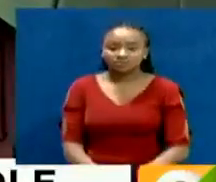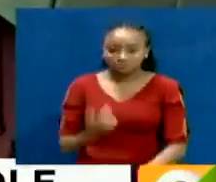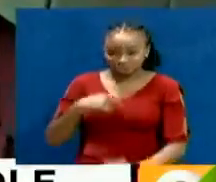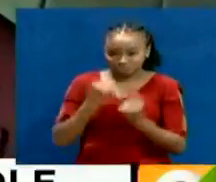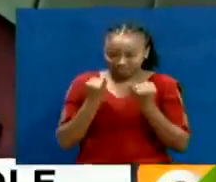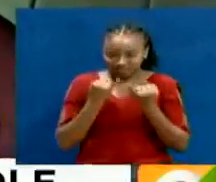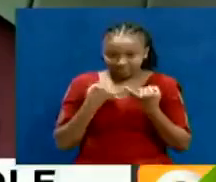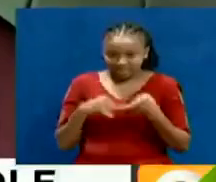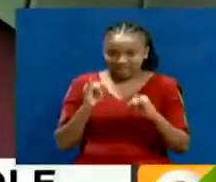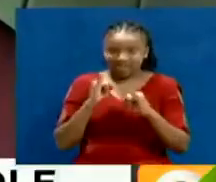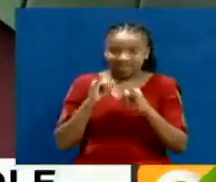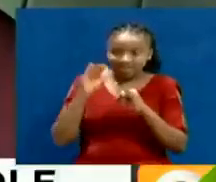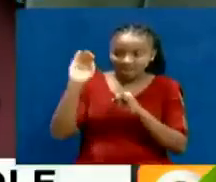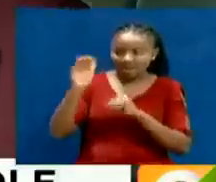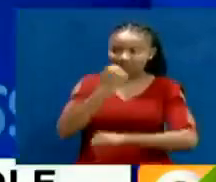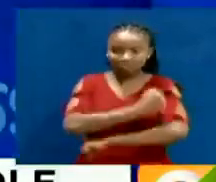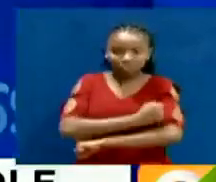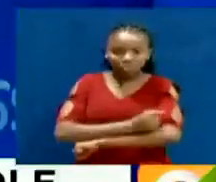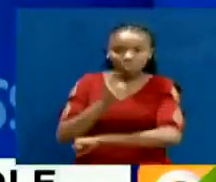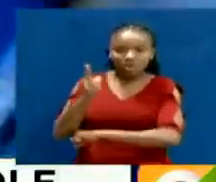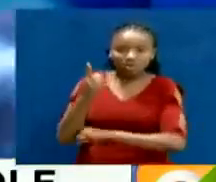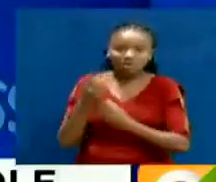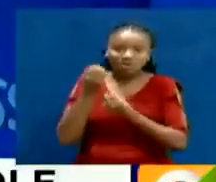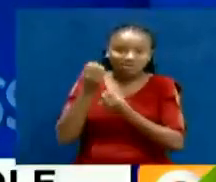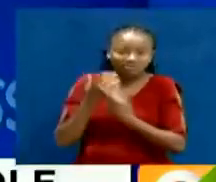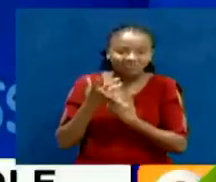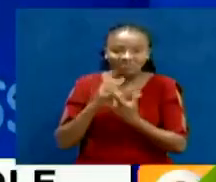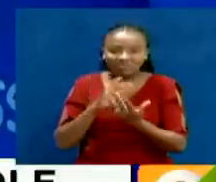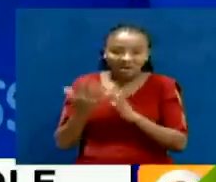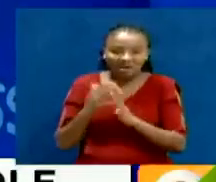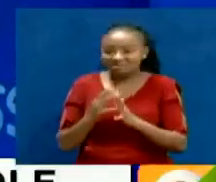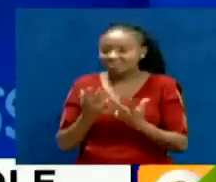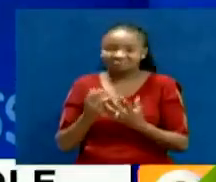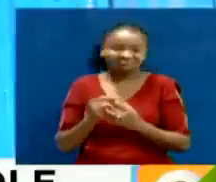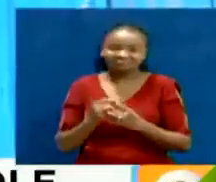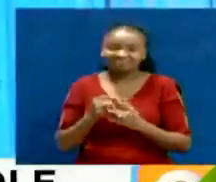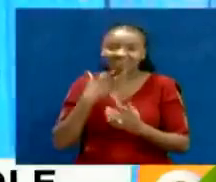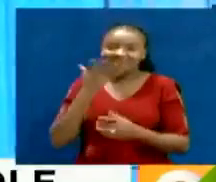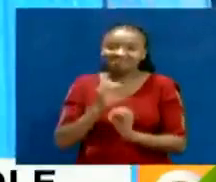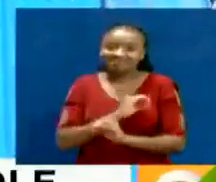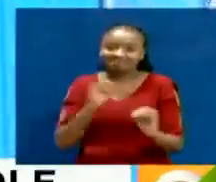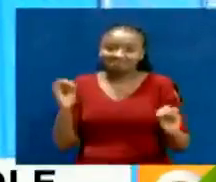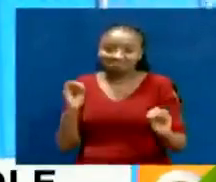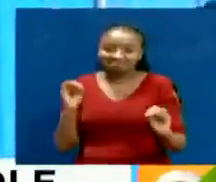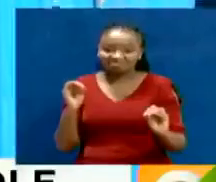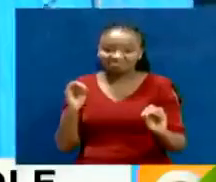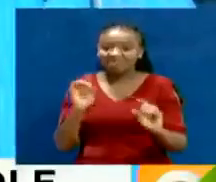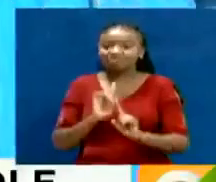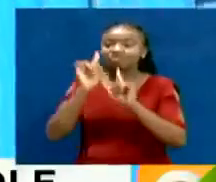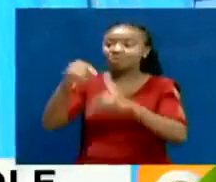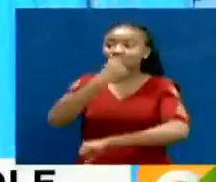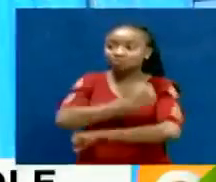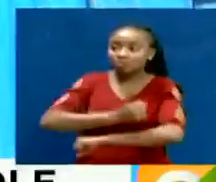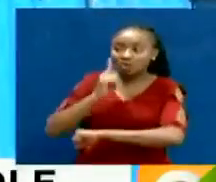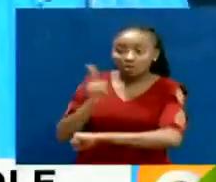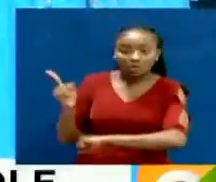Juhudi zetu za kutafuta majibu kutoka kwa shule alikokuwa akisoma Jennifer Michelle hazikufua dafu. Simu zetu na safari yetu hadi